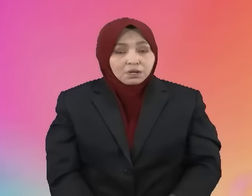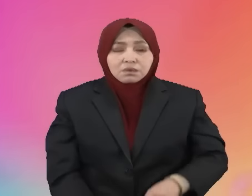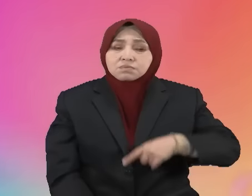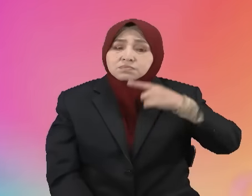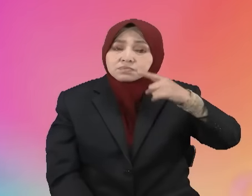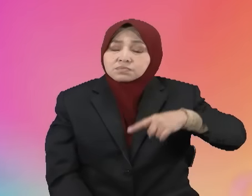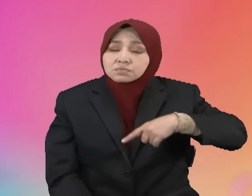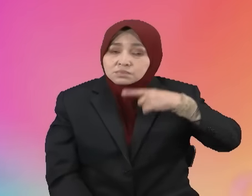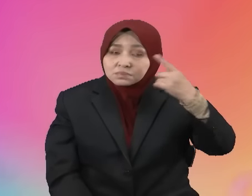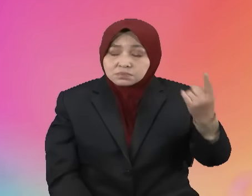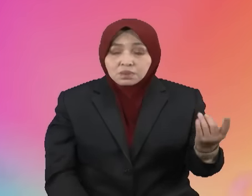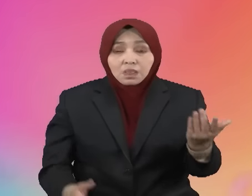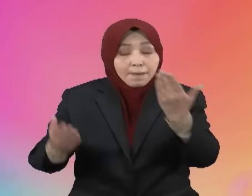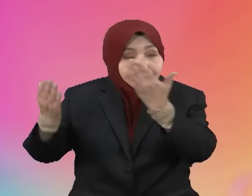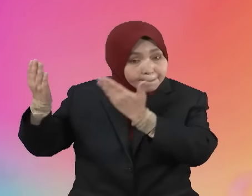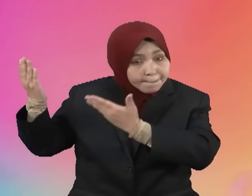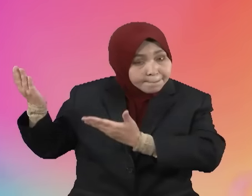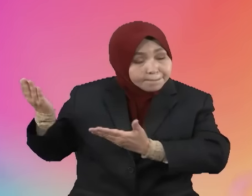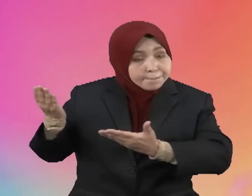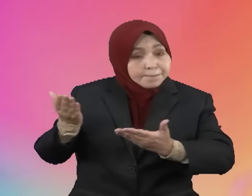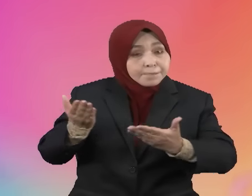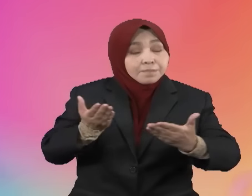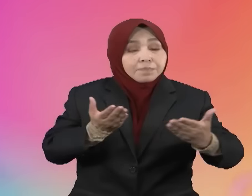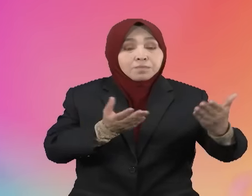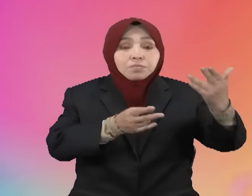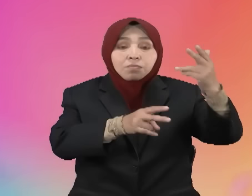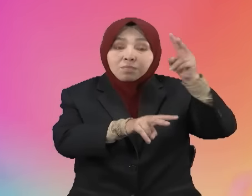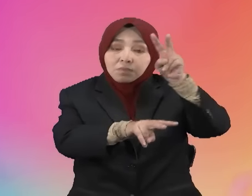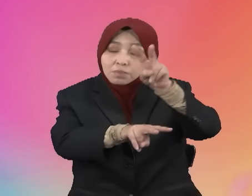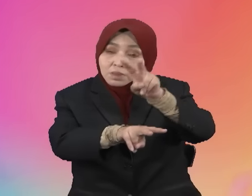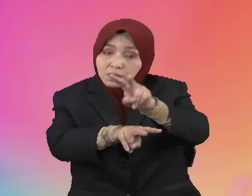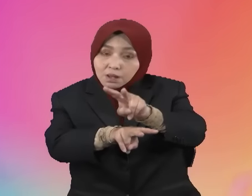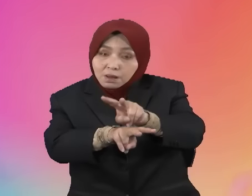قل هلم شهداء